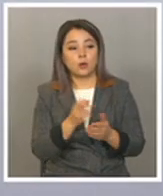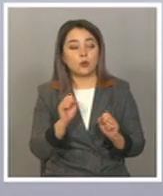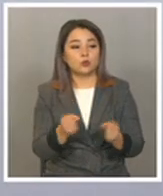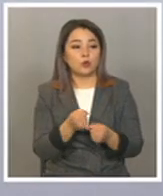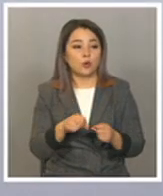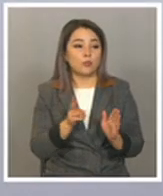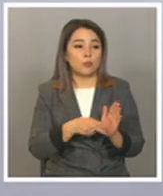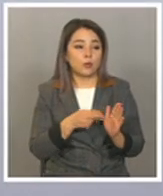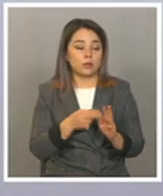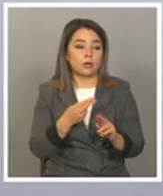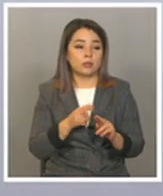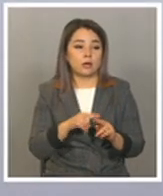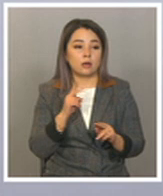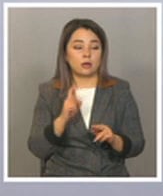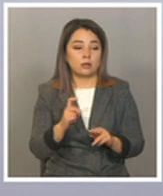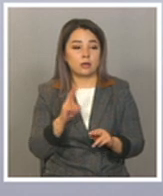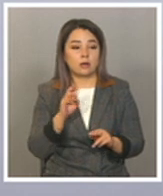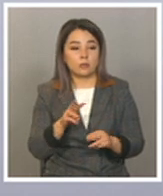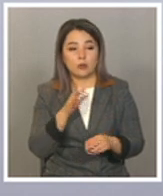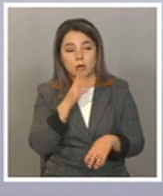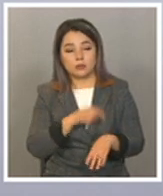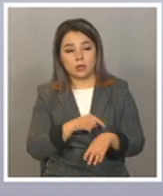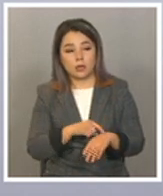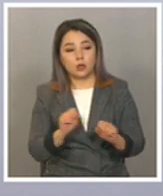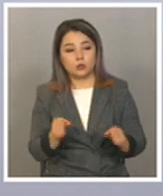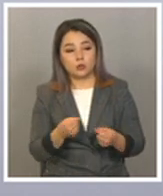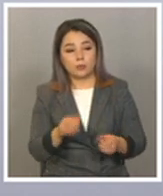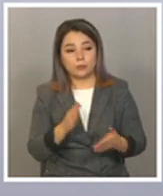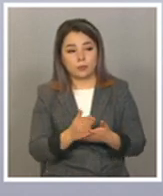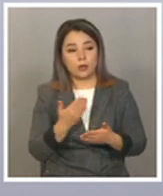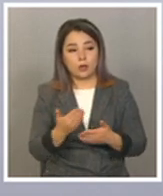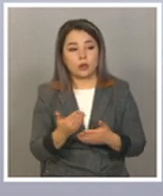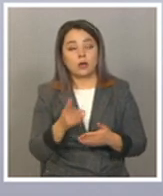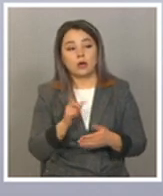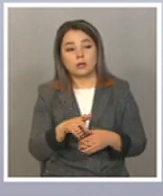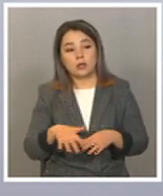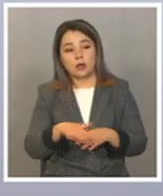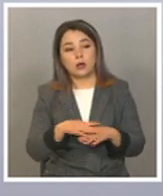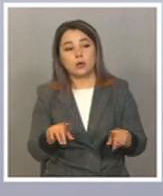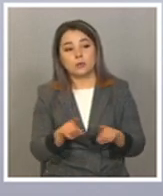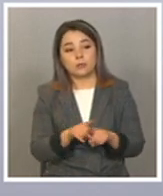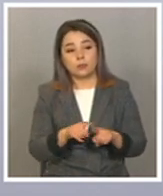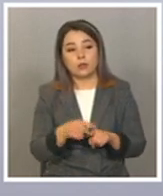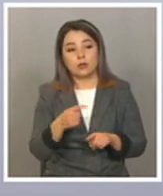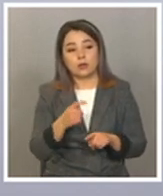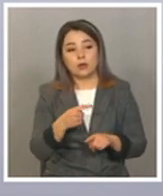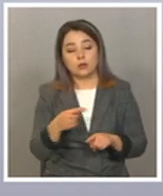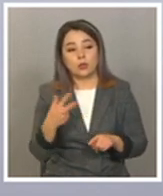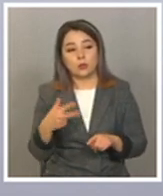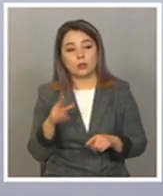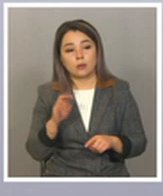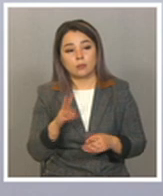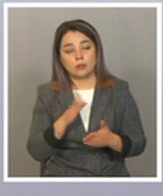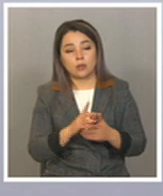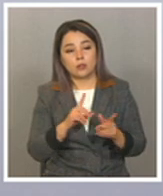x километр сағатта қозғалса, жолаушылар пойызы x азайтылған 30 километр сағатпен қозғалған.